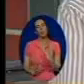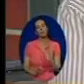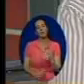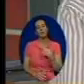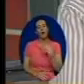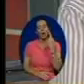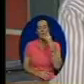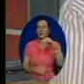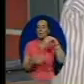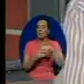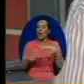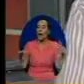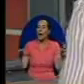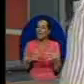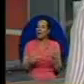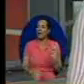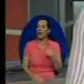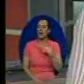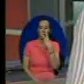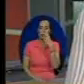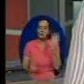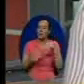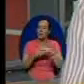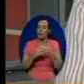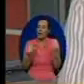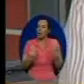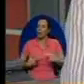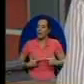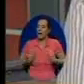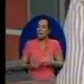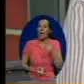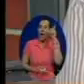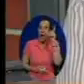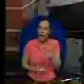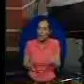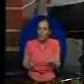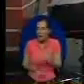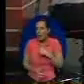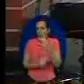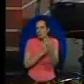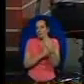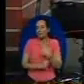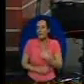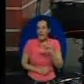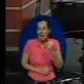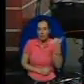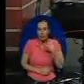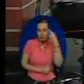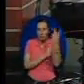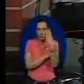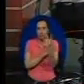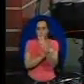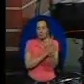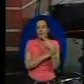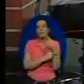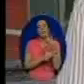כחלק מהחברה האזרחית. אני רואה את זה כחלק מאיכות החיים. אדם מצפה שלא ירמו אותו. אם אדם חושב כל הזמן שמסדרים אותו,